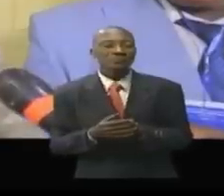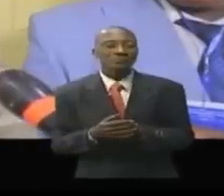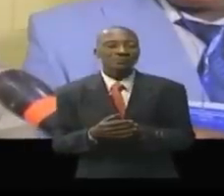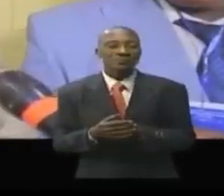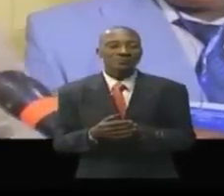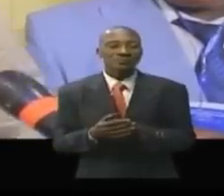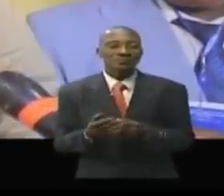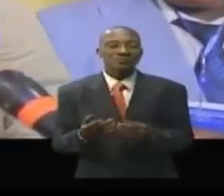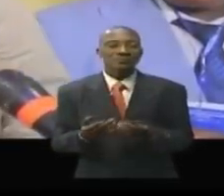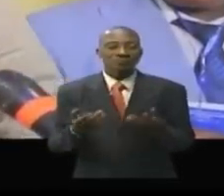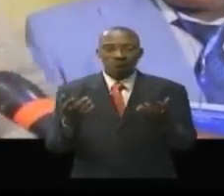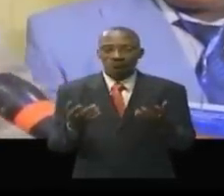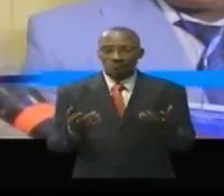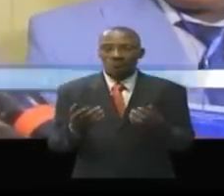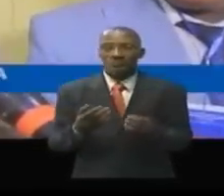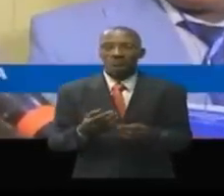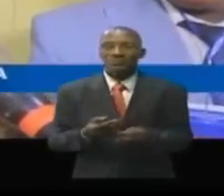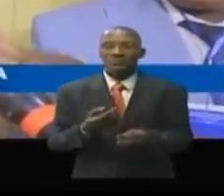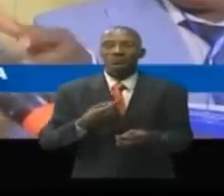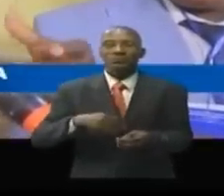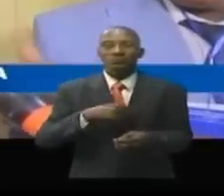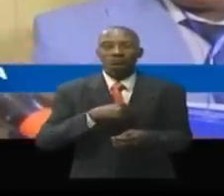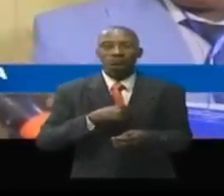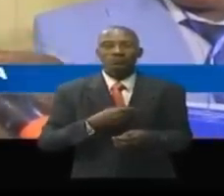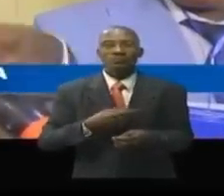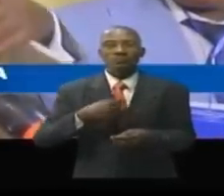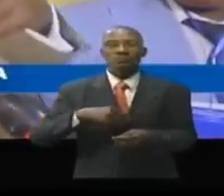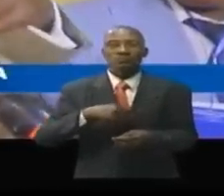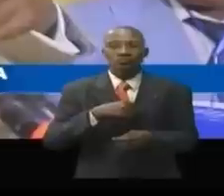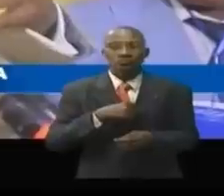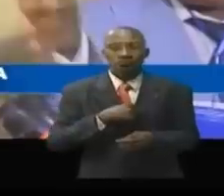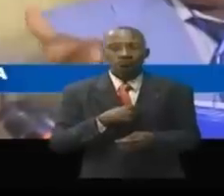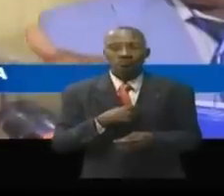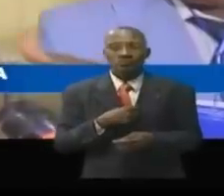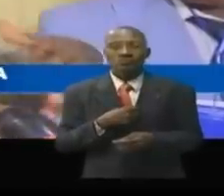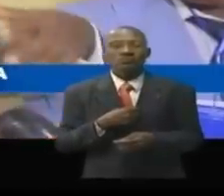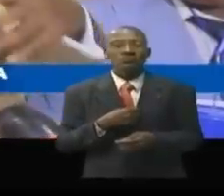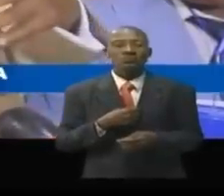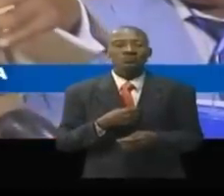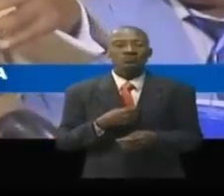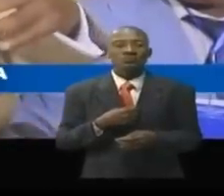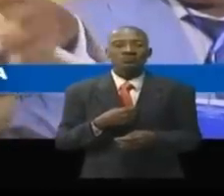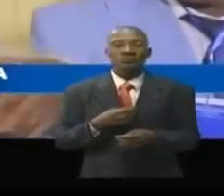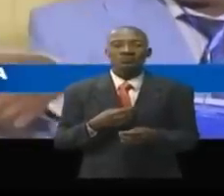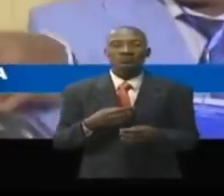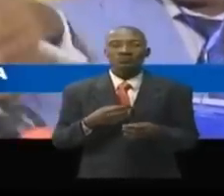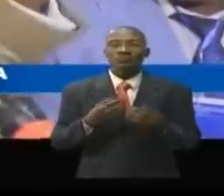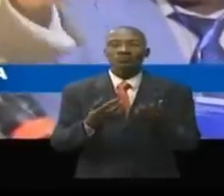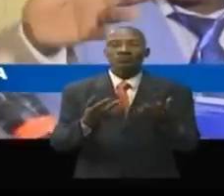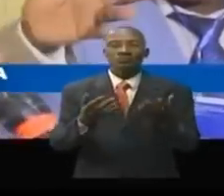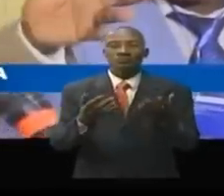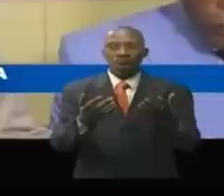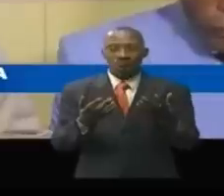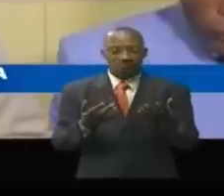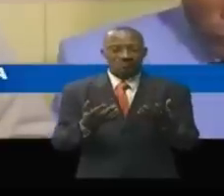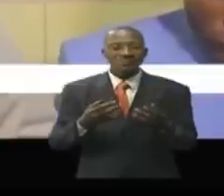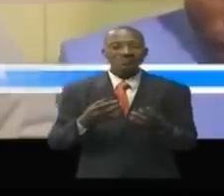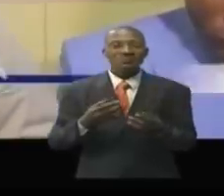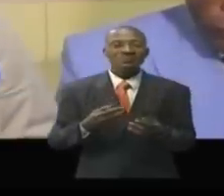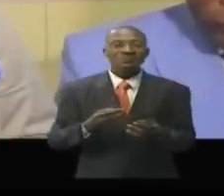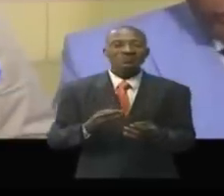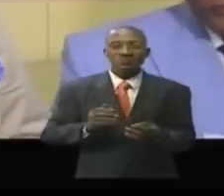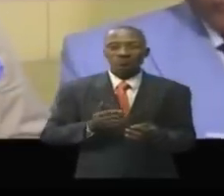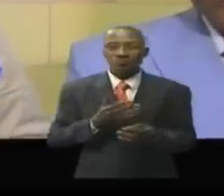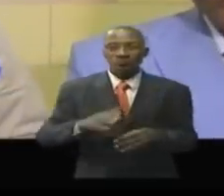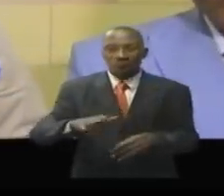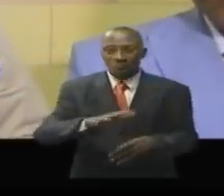et nous exportons la connaissance, la tradition de notre pays ailleurs. Et